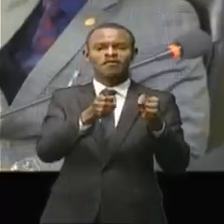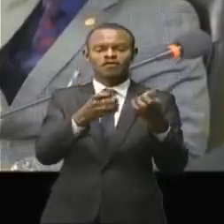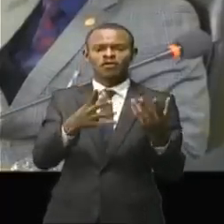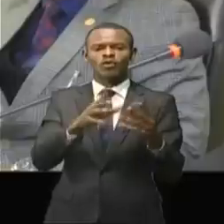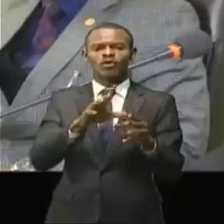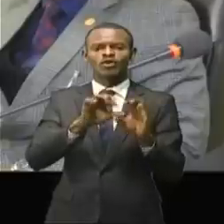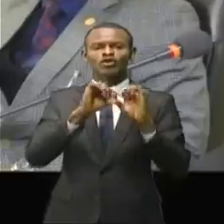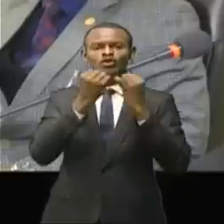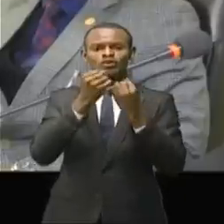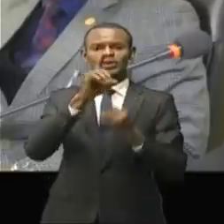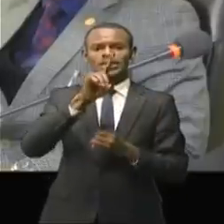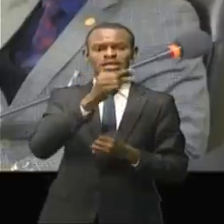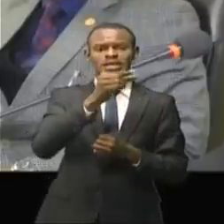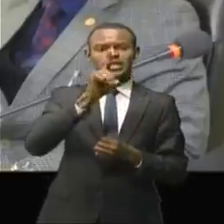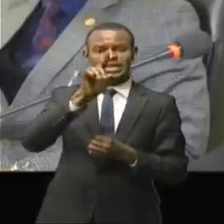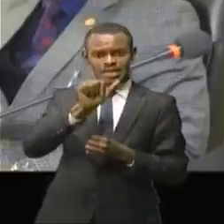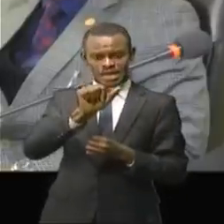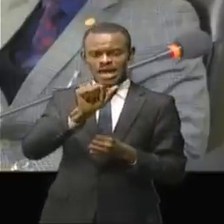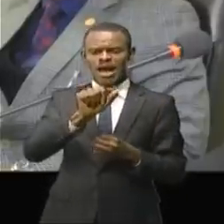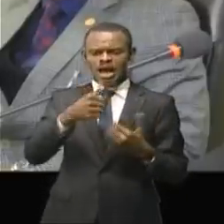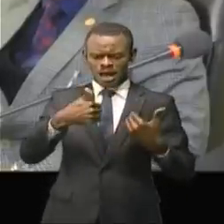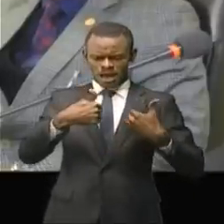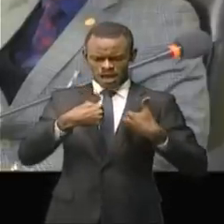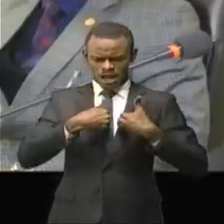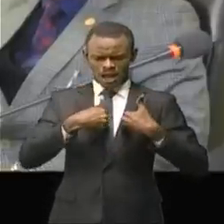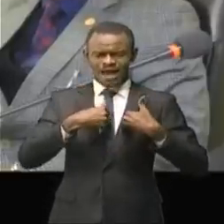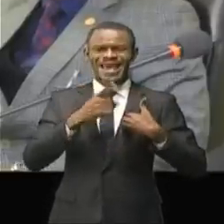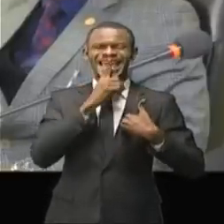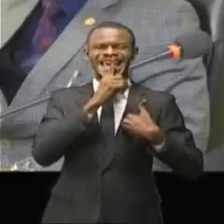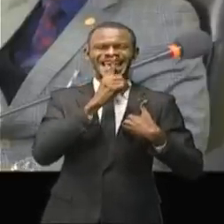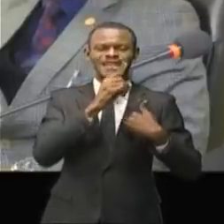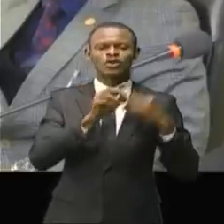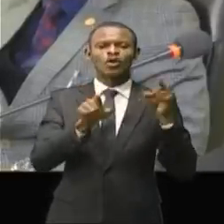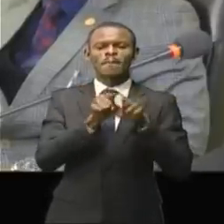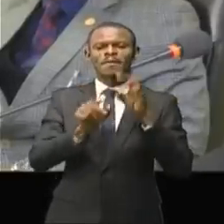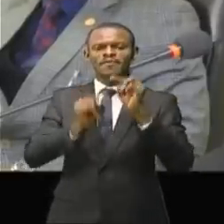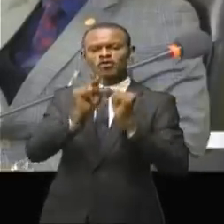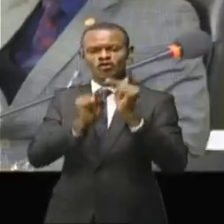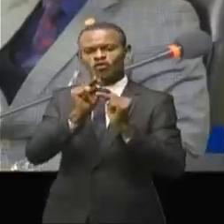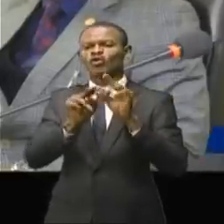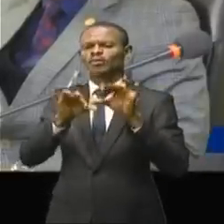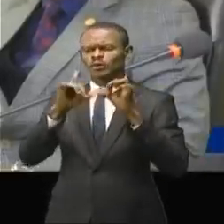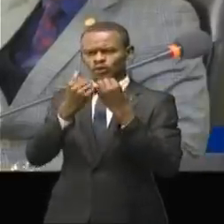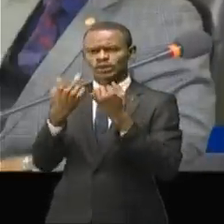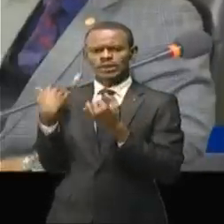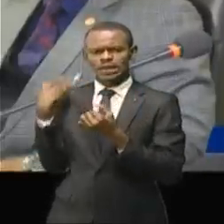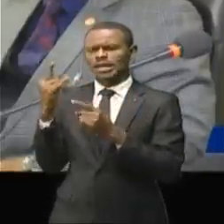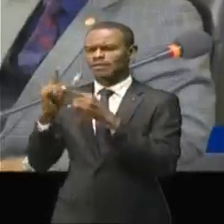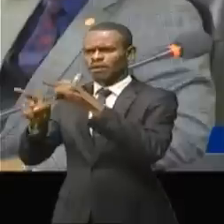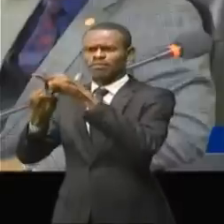par son excellence mais c'est le président de la République Félix Antoine tshise